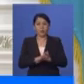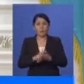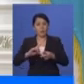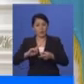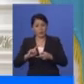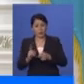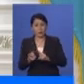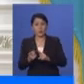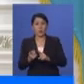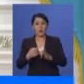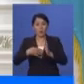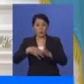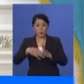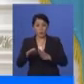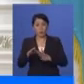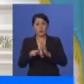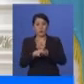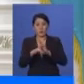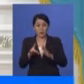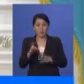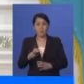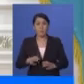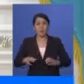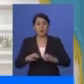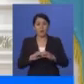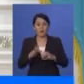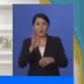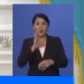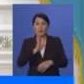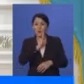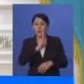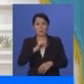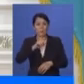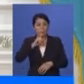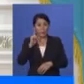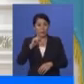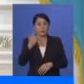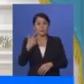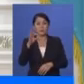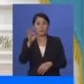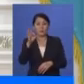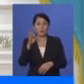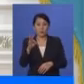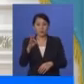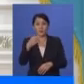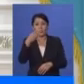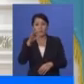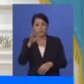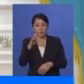жеңілдетілді. Сайлаудағы партиялық тізімдерге әйелдер мен жастар үшін 30% квота